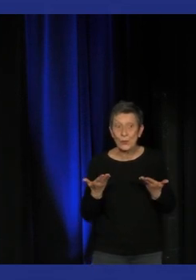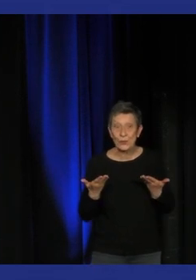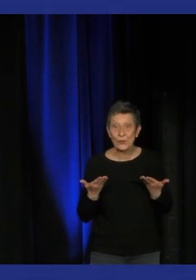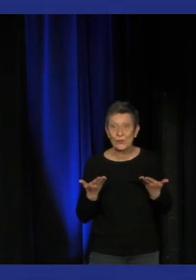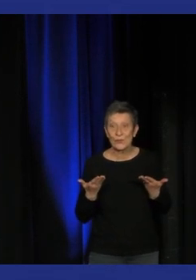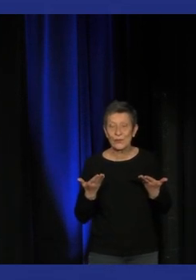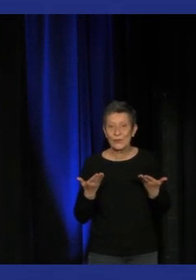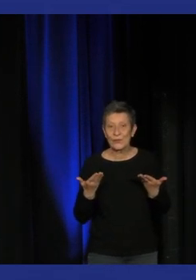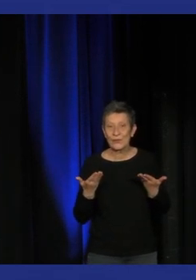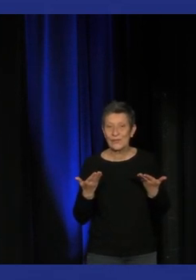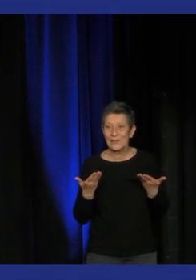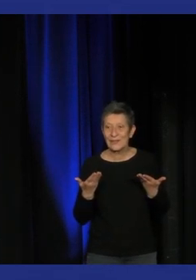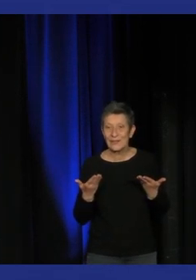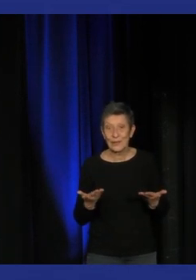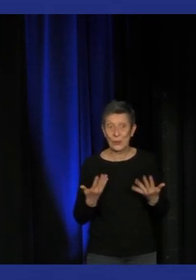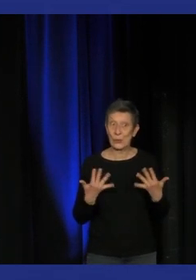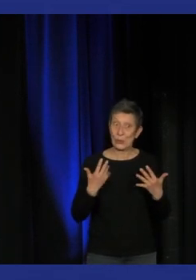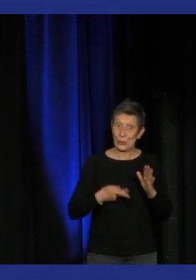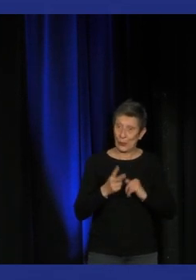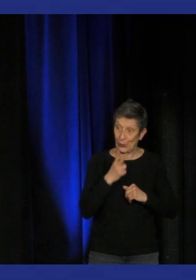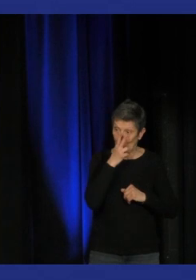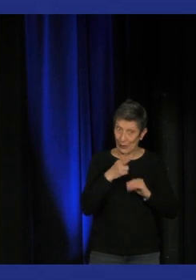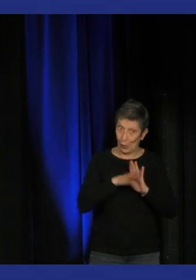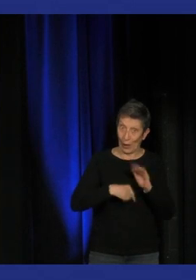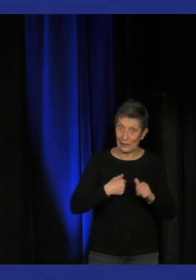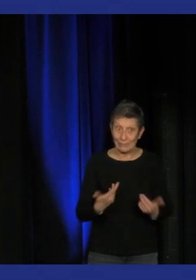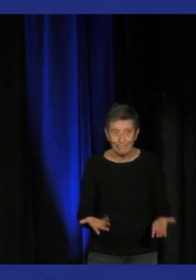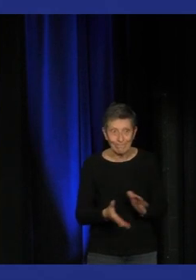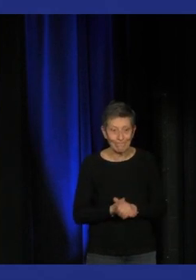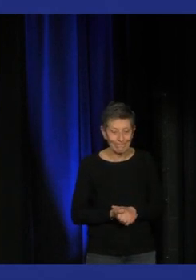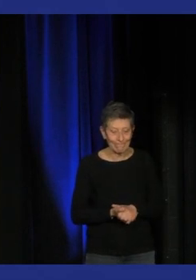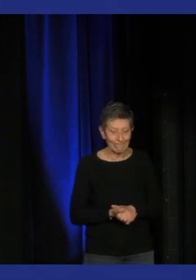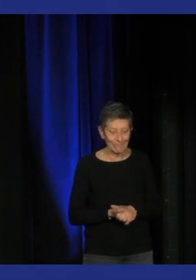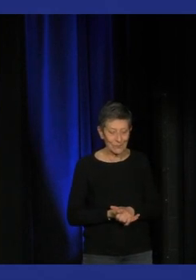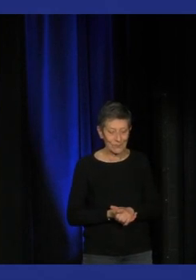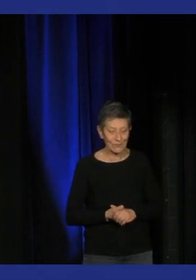Mince. C'est plus habile que moi, hein. Je crois que là vraiment.